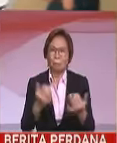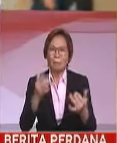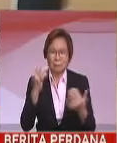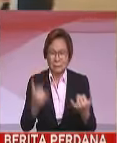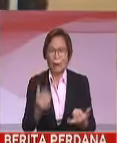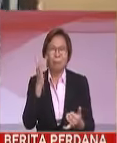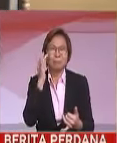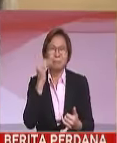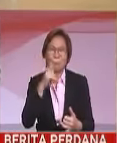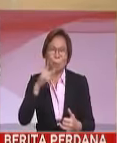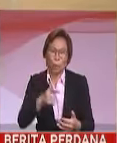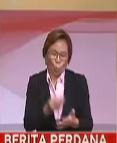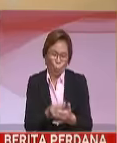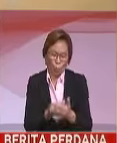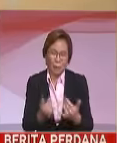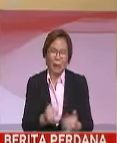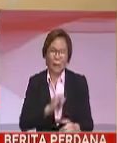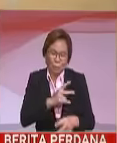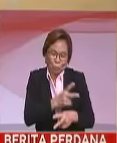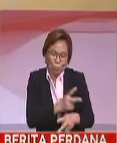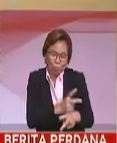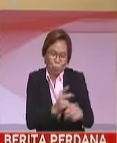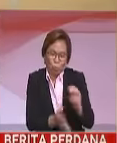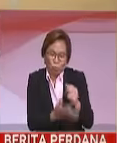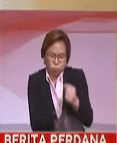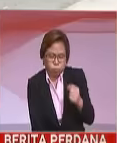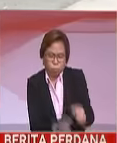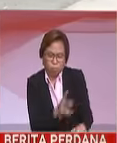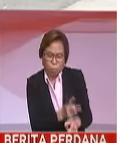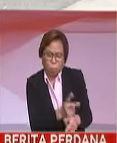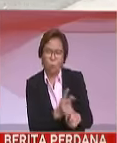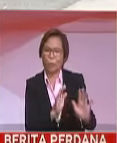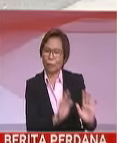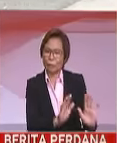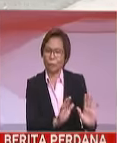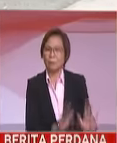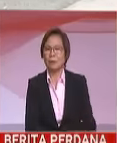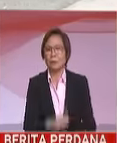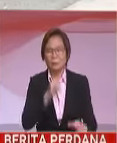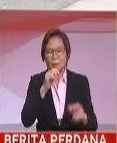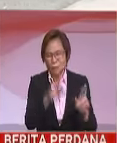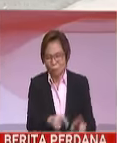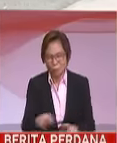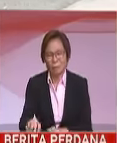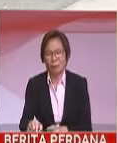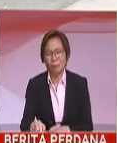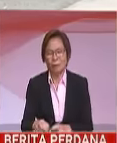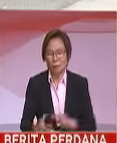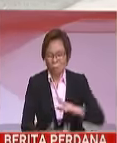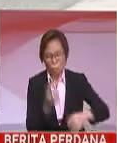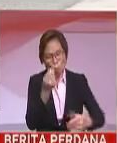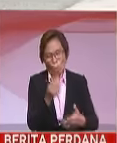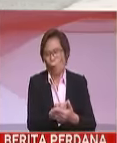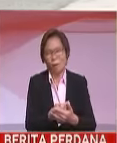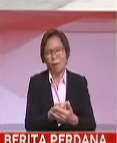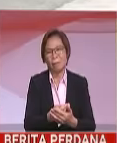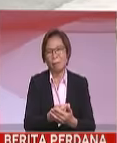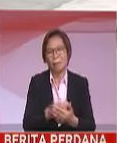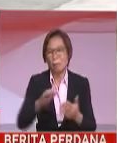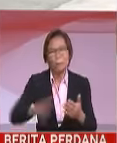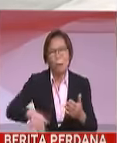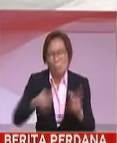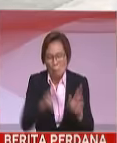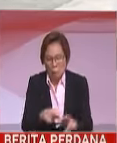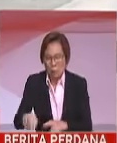lagi lah. So, saya nak simpan dulu. Setakat ni memang tak ada perancangan lah untuk buat withdraw pun. Sebab